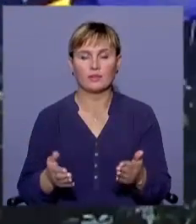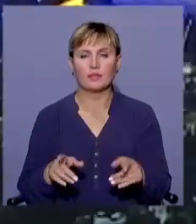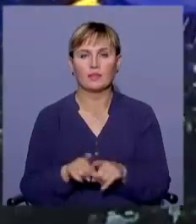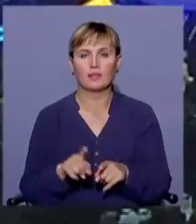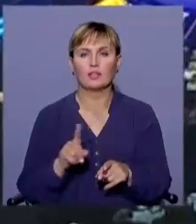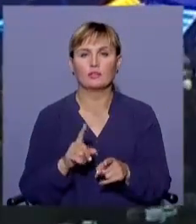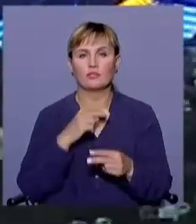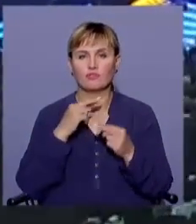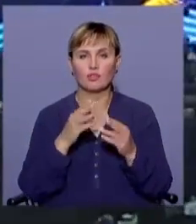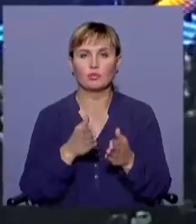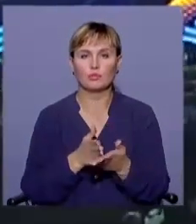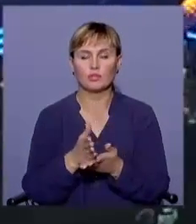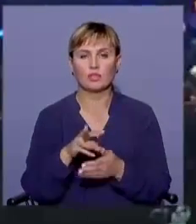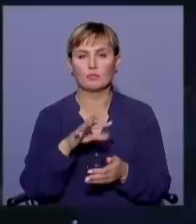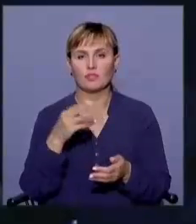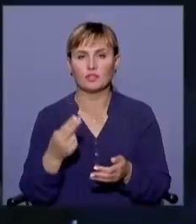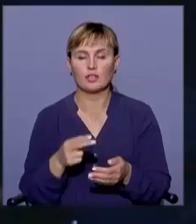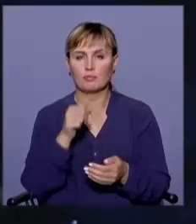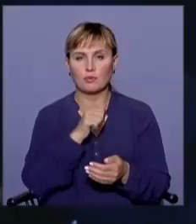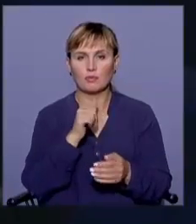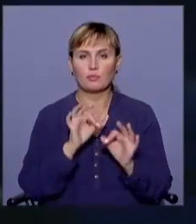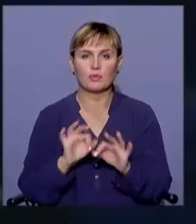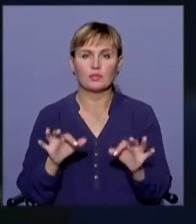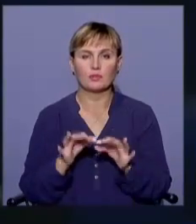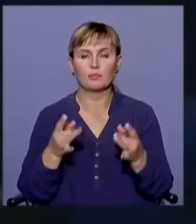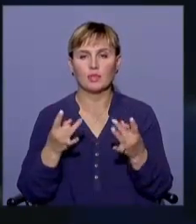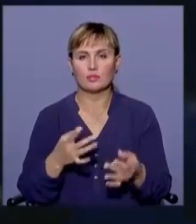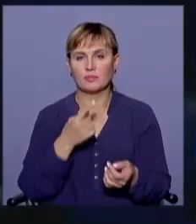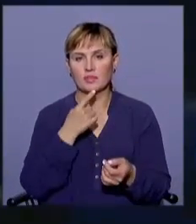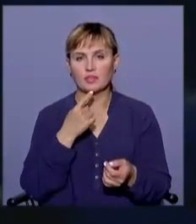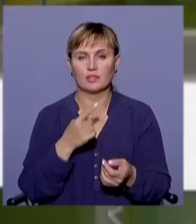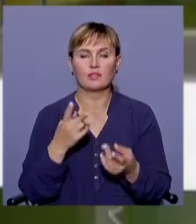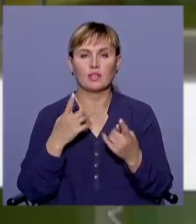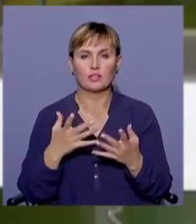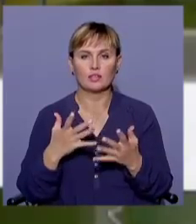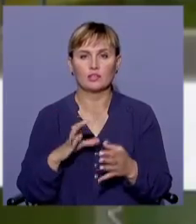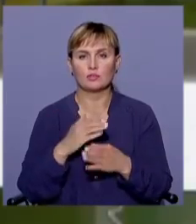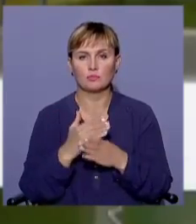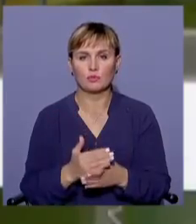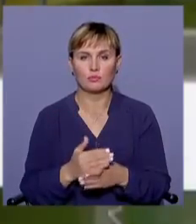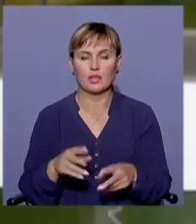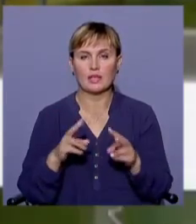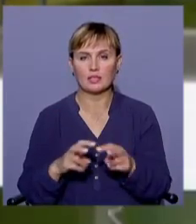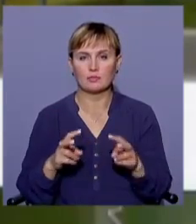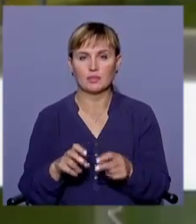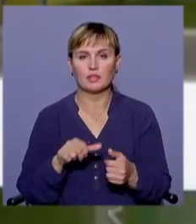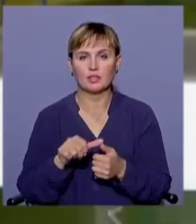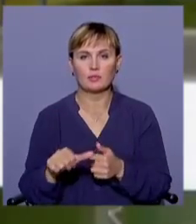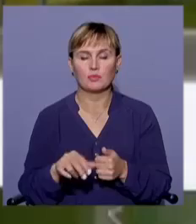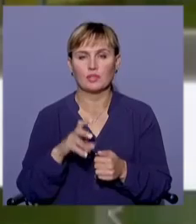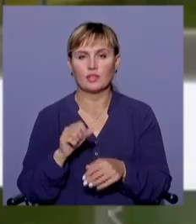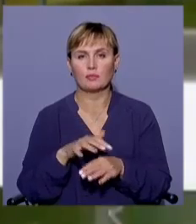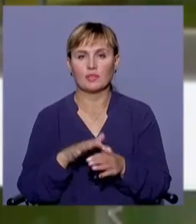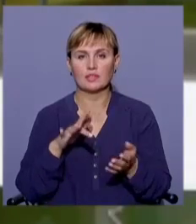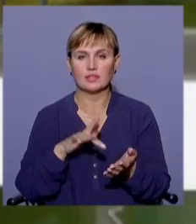чем же сфокусируется в МФЦА? Попробую пояснить простым языком. Разумеется, с помощью экспертов. Именно на базе